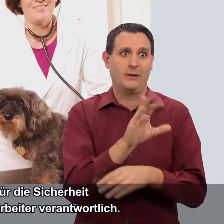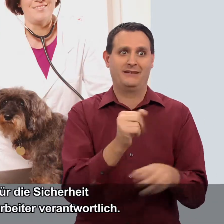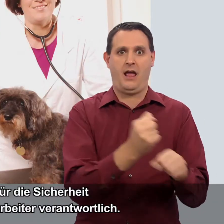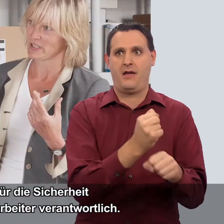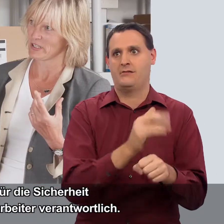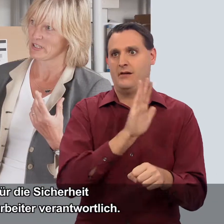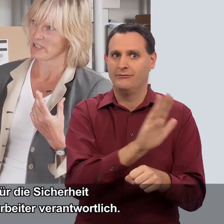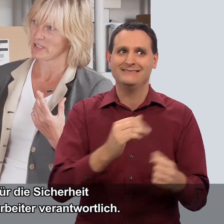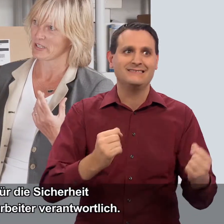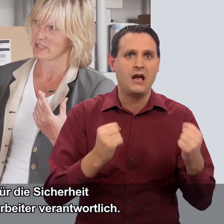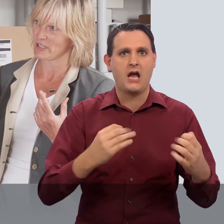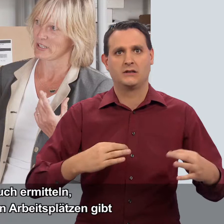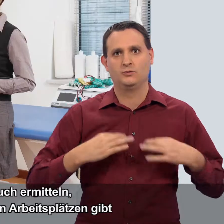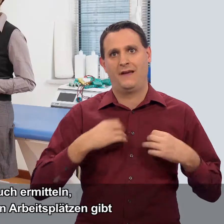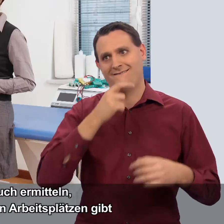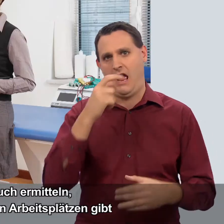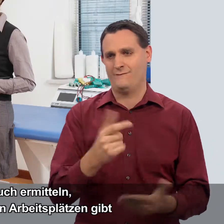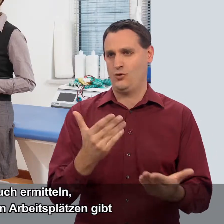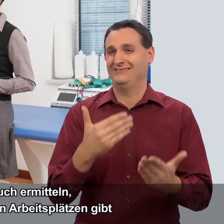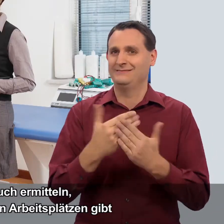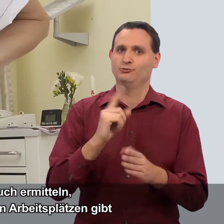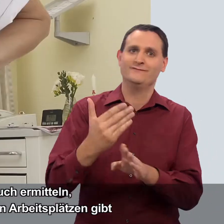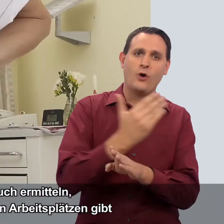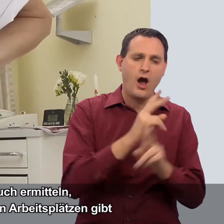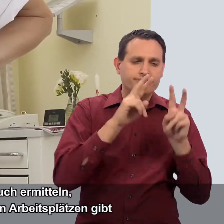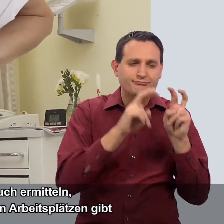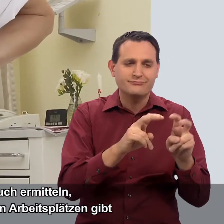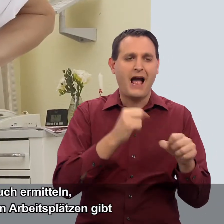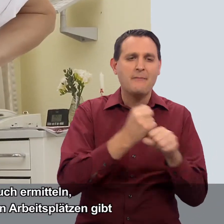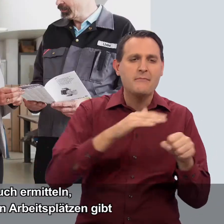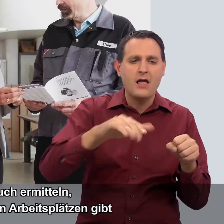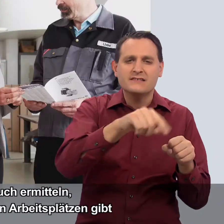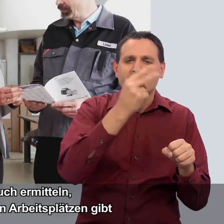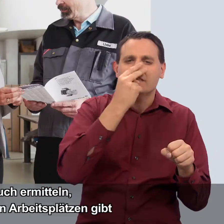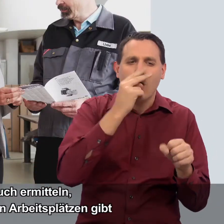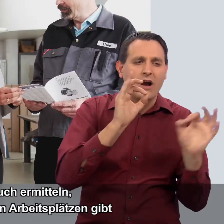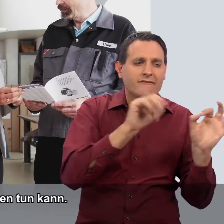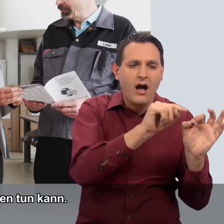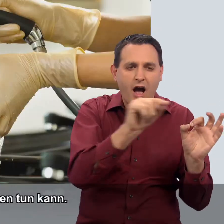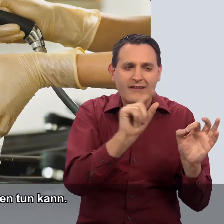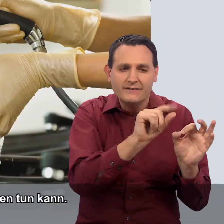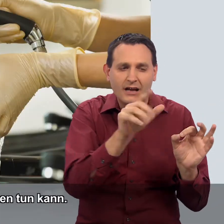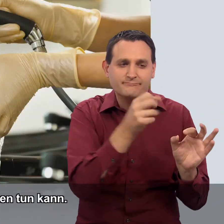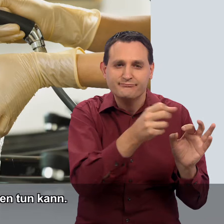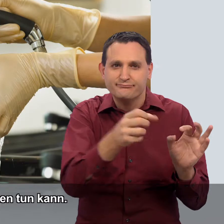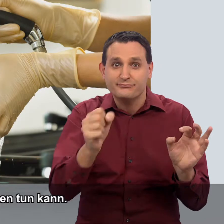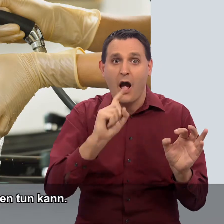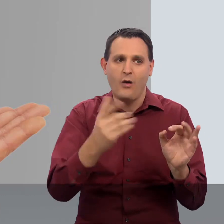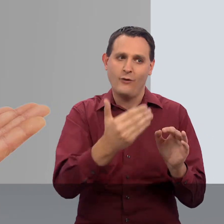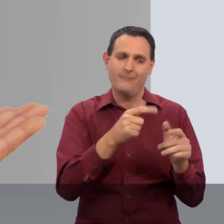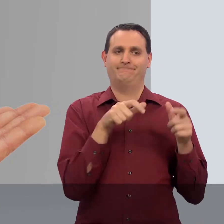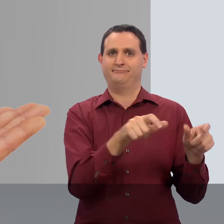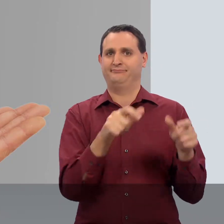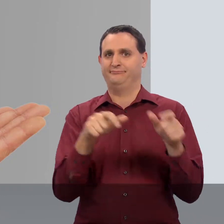Gesundheit seiner Mitarbeiter verantwortlich. Deshalb muss er auch ermitteln, welche Gefahren es an den Arbeitsplätzen gibt und was er dagegen tun